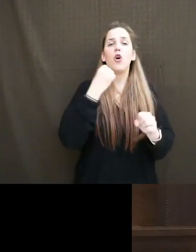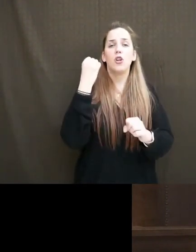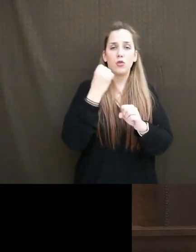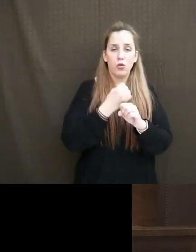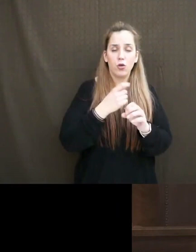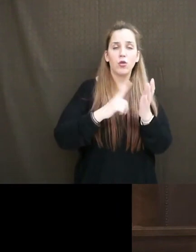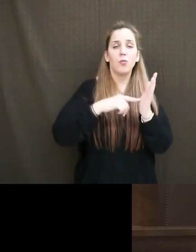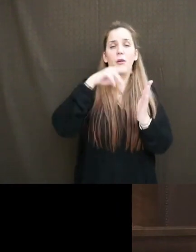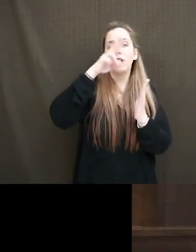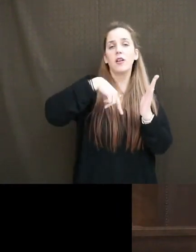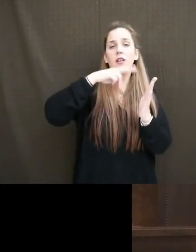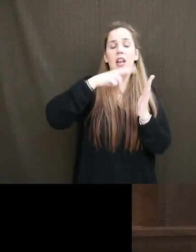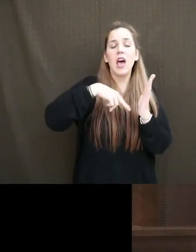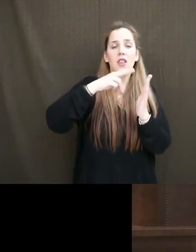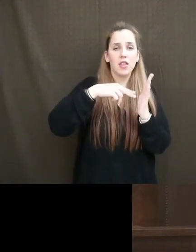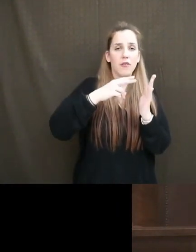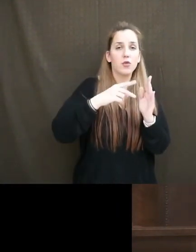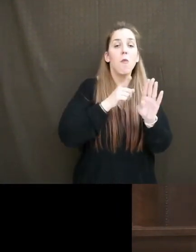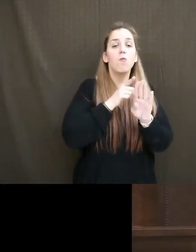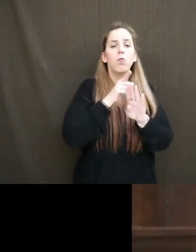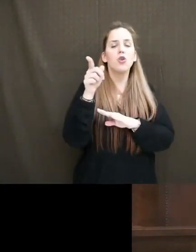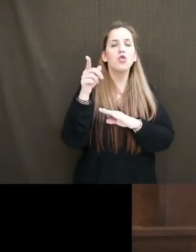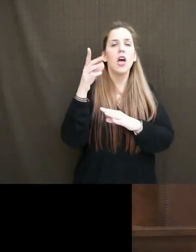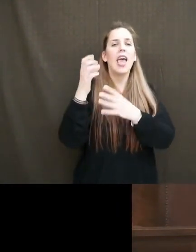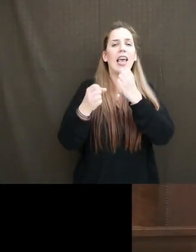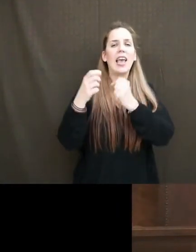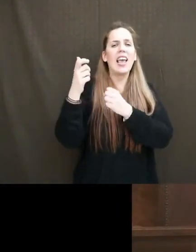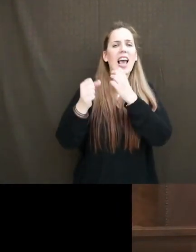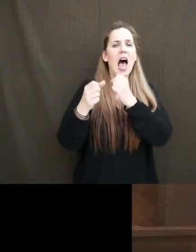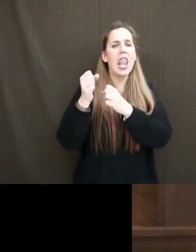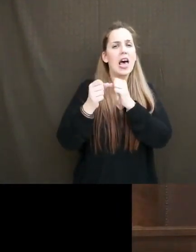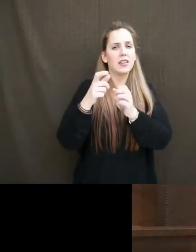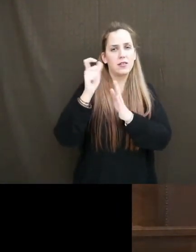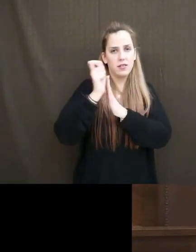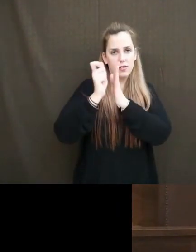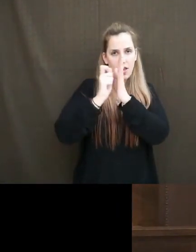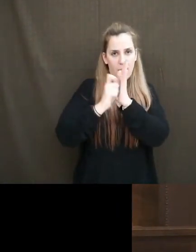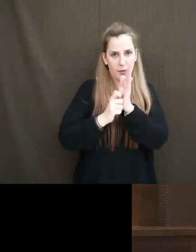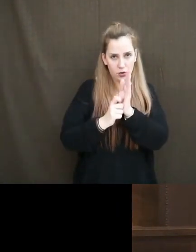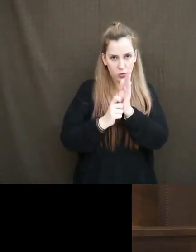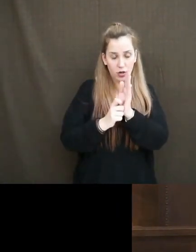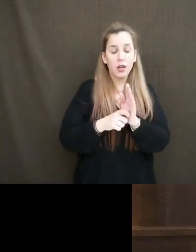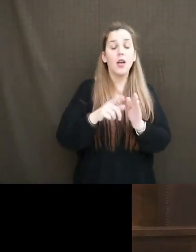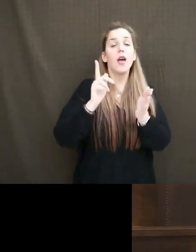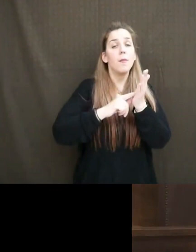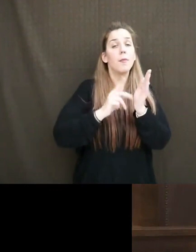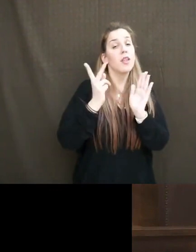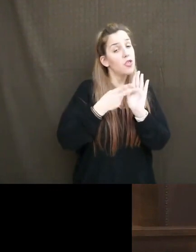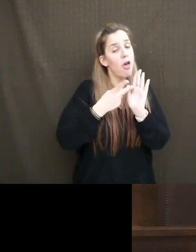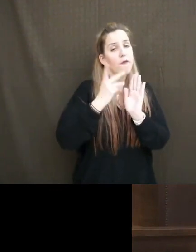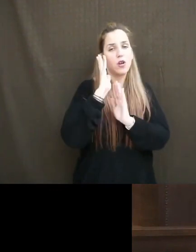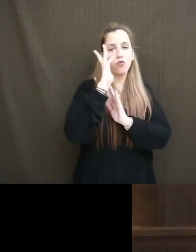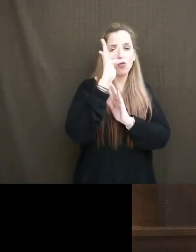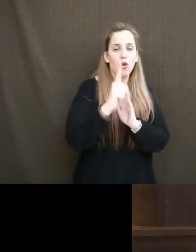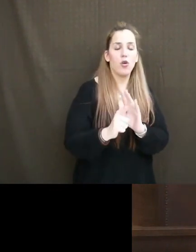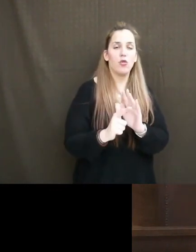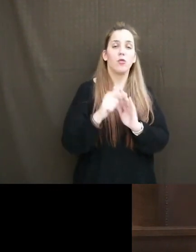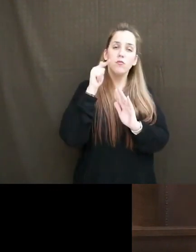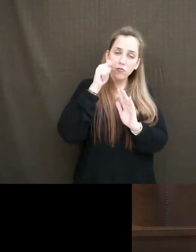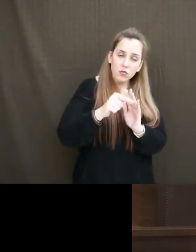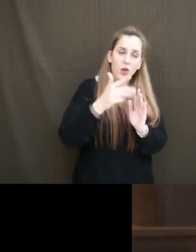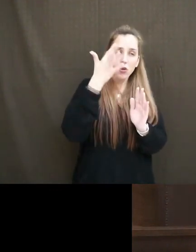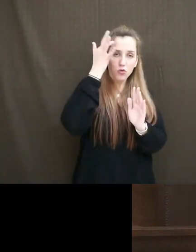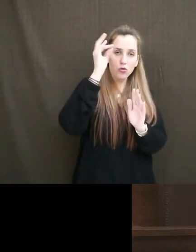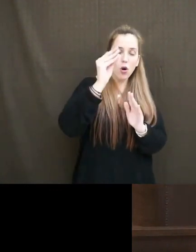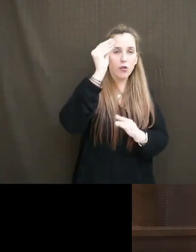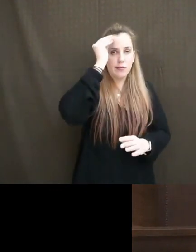εκκλησία. Γράφτηκε σε ανθρώπους που ξεκίνησαν με τη χάρη και συνέχιζαν με τα έργα. Γράφτηκε για ανθρώπους που ξεκίνησαν να